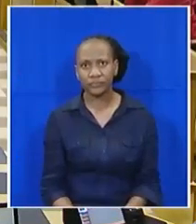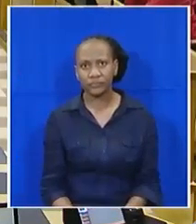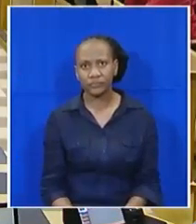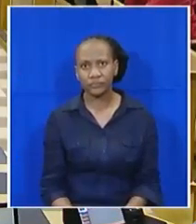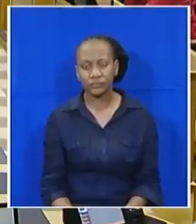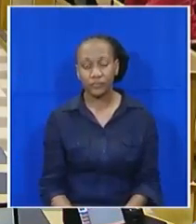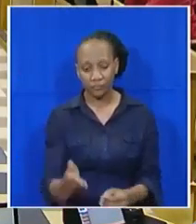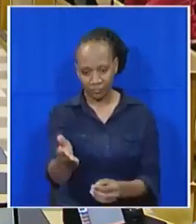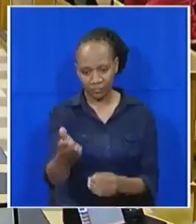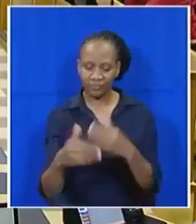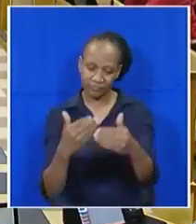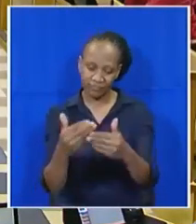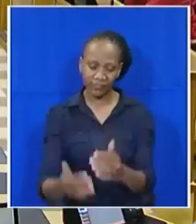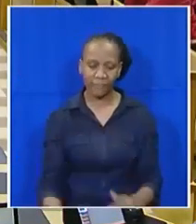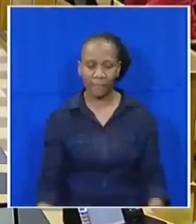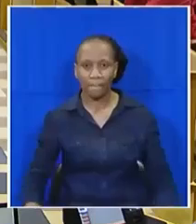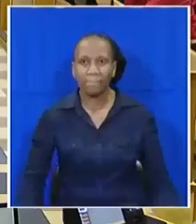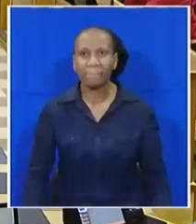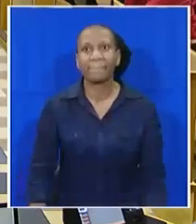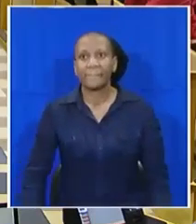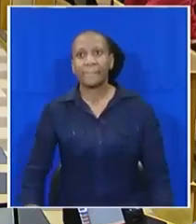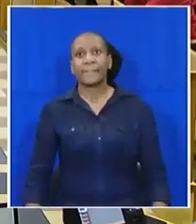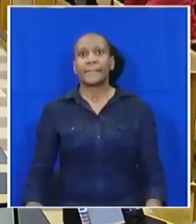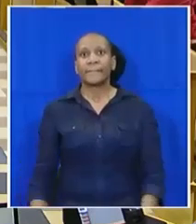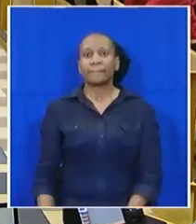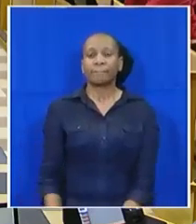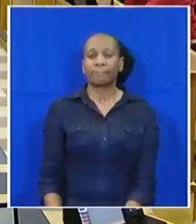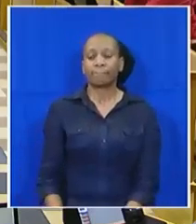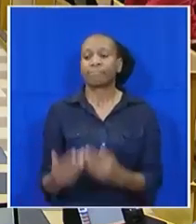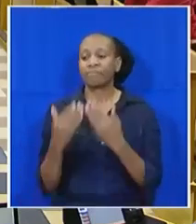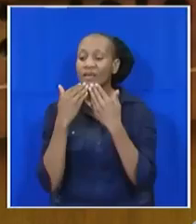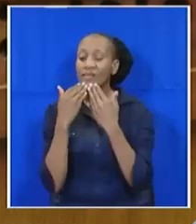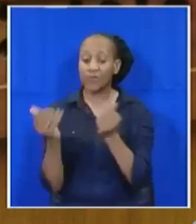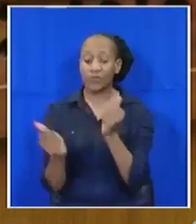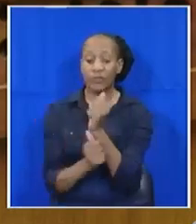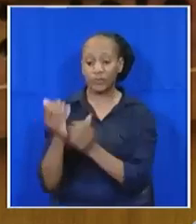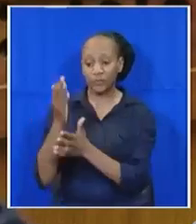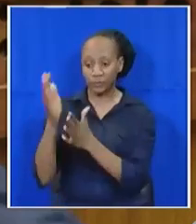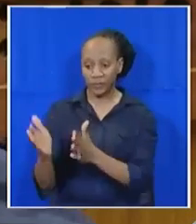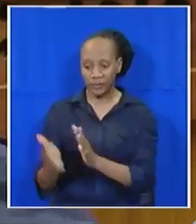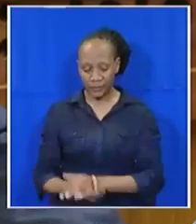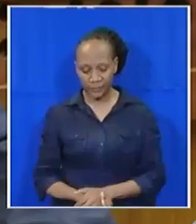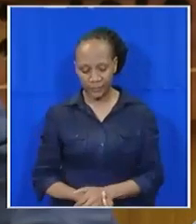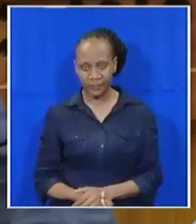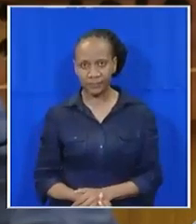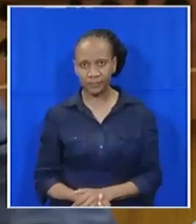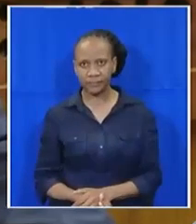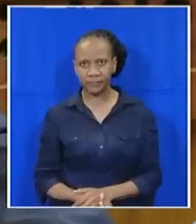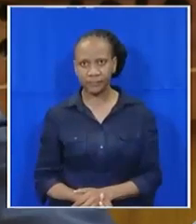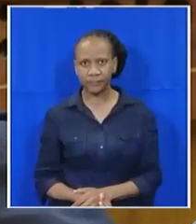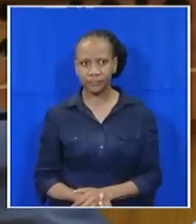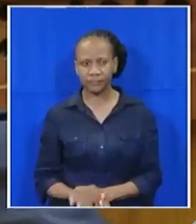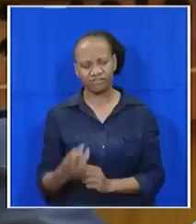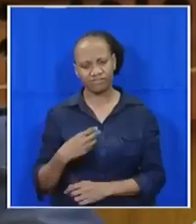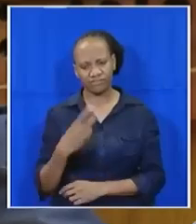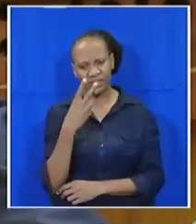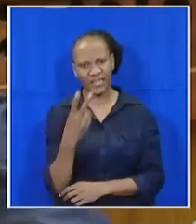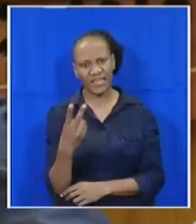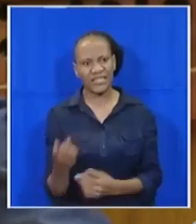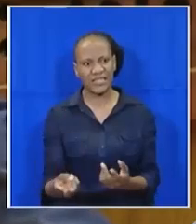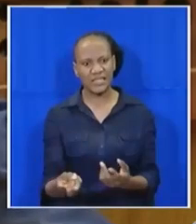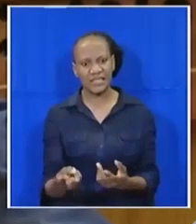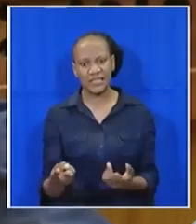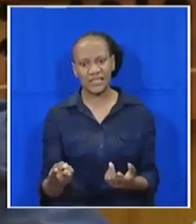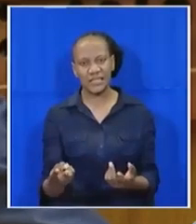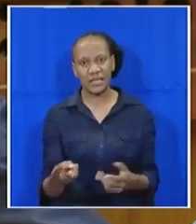Proceed, honorable member. Dankie agbare young speaker, dit lyk my die kat is in die hoenderhok. Goed. Kom ek net vir u sê, agbare